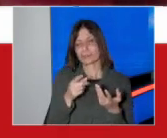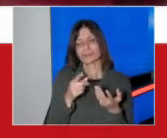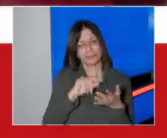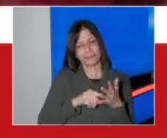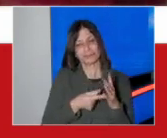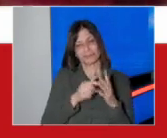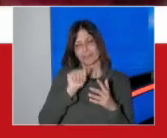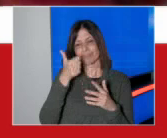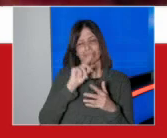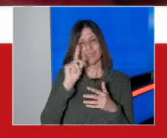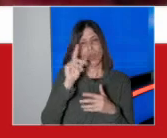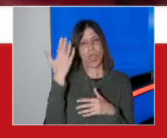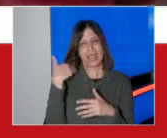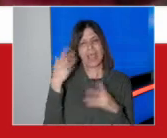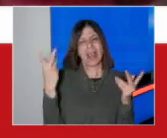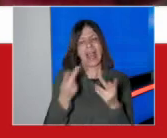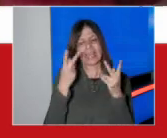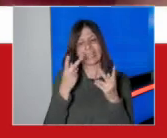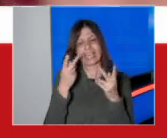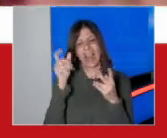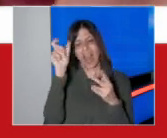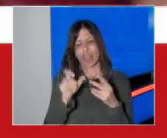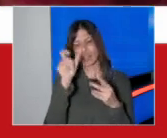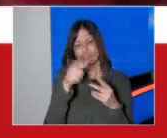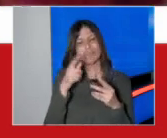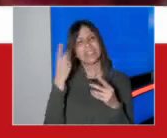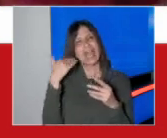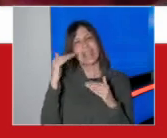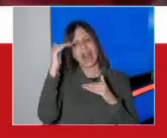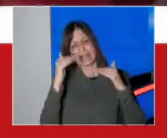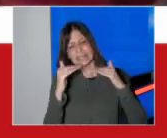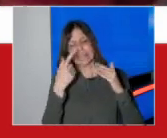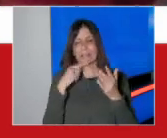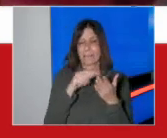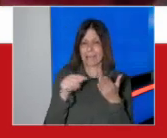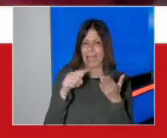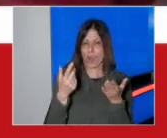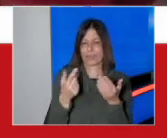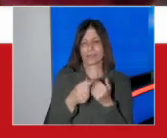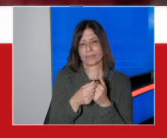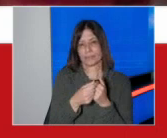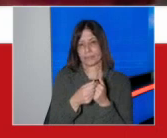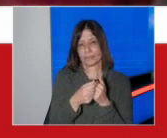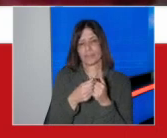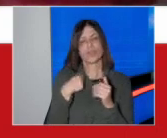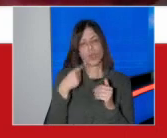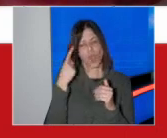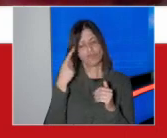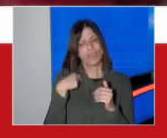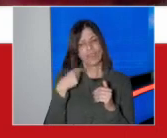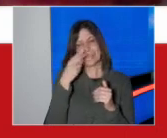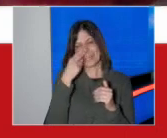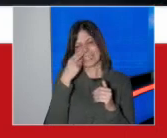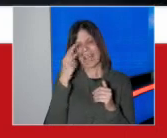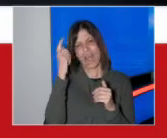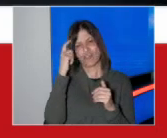המטרה הראשונה לא הייתה להקל על הציבור, היא הייתה לצמצם את הגרעון. כן, זהו, בדיוק. אני חושב שאני מנסה לחשוב